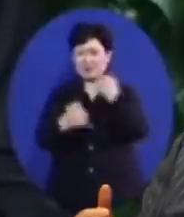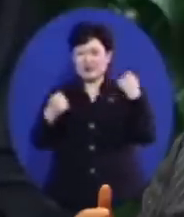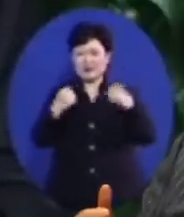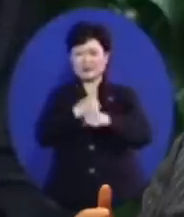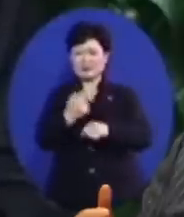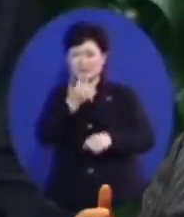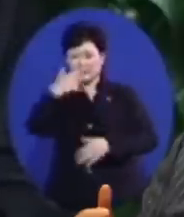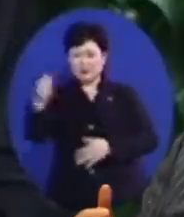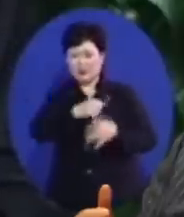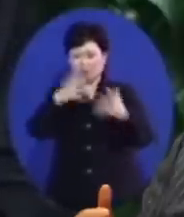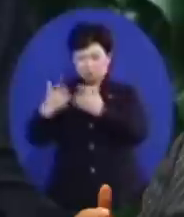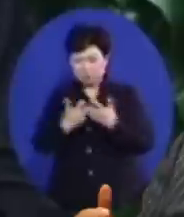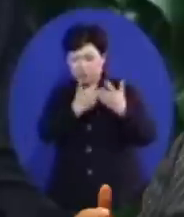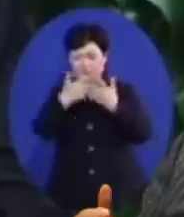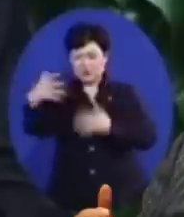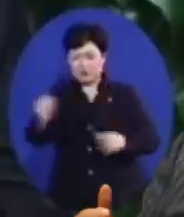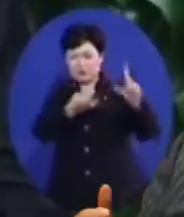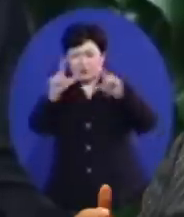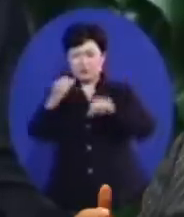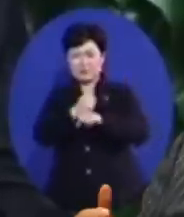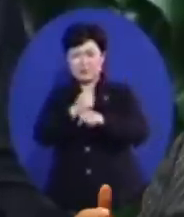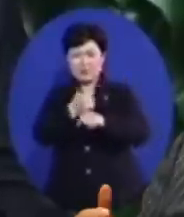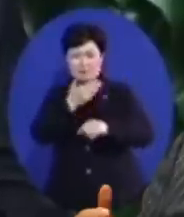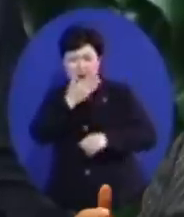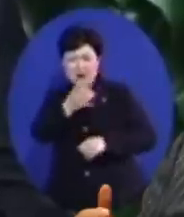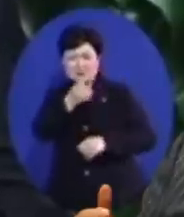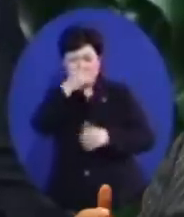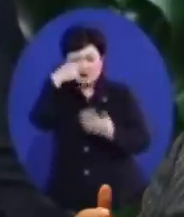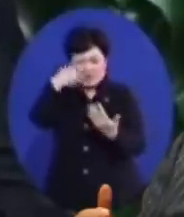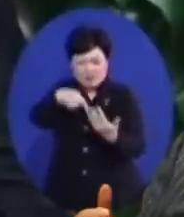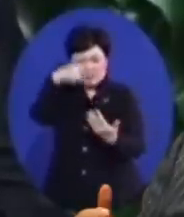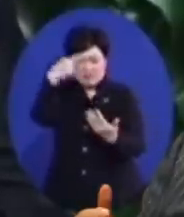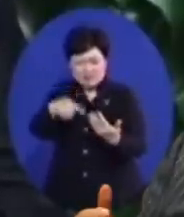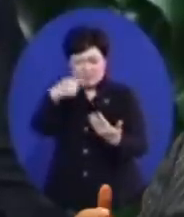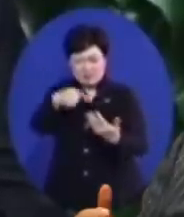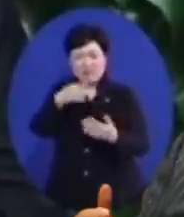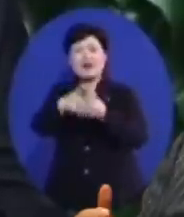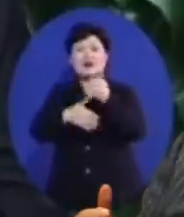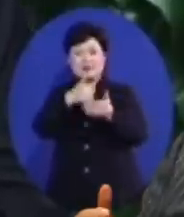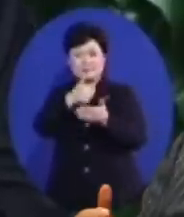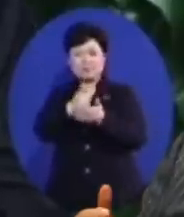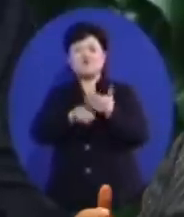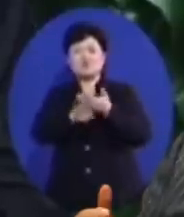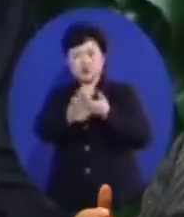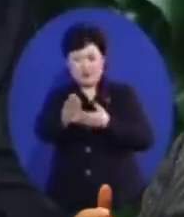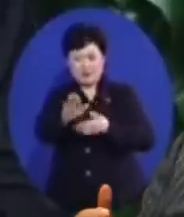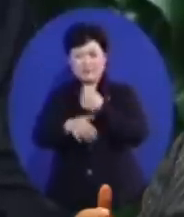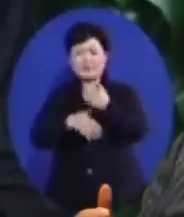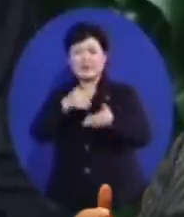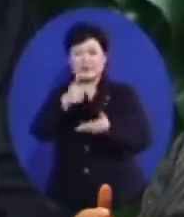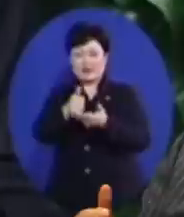얻되 풍성이 얻는 사람이 될 수 있을까 가르치는 역사를 하시는 것입니다. 하나님은